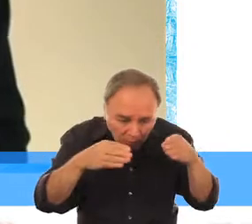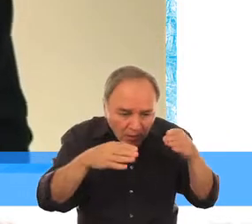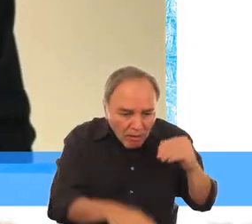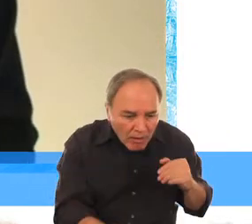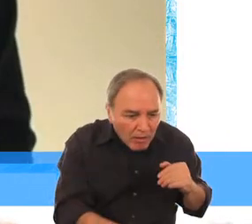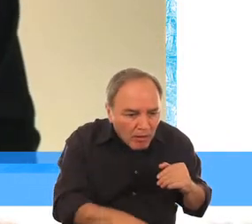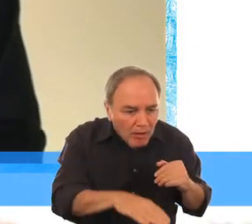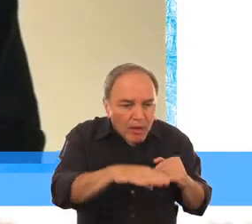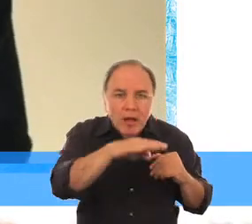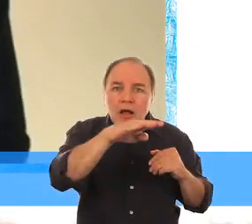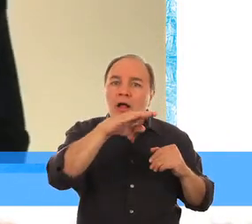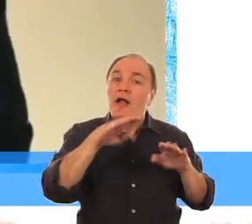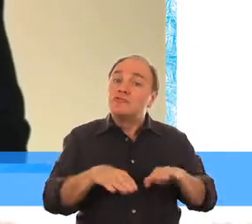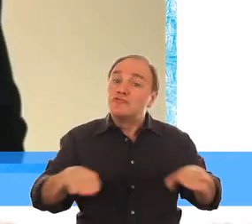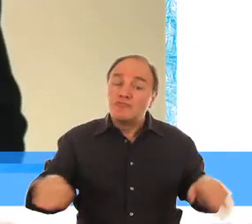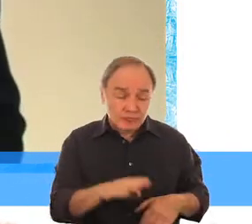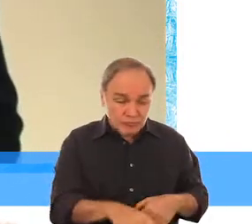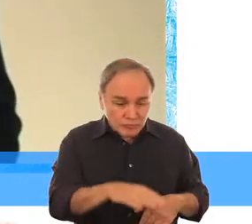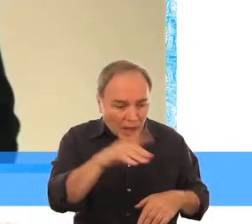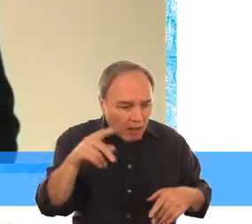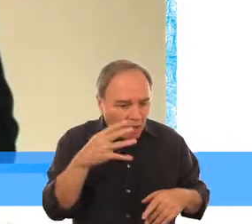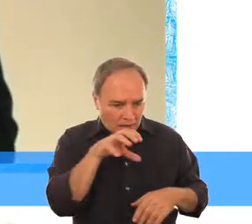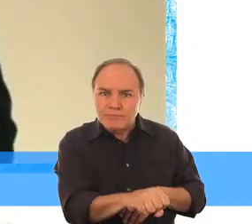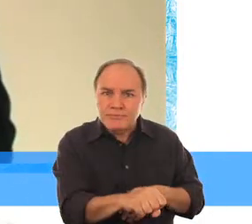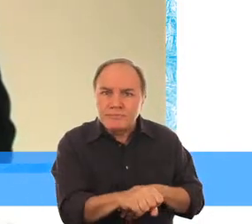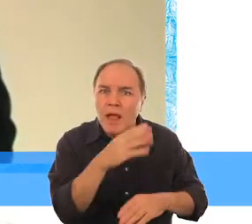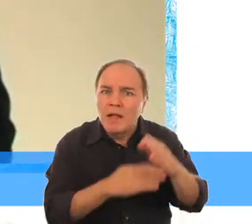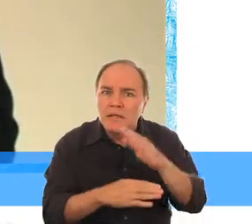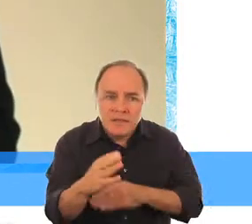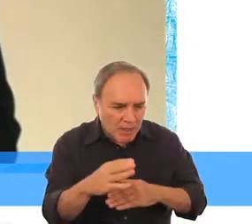bien sûr, l'implication de la famille et la communauté autour d'eux.